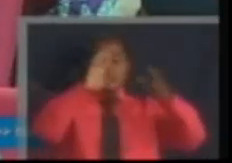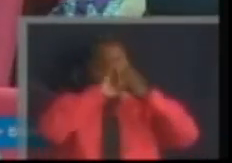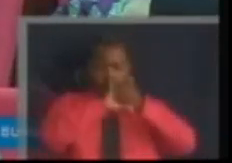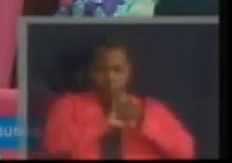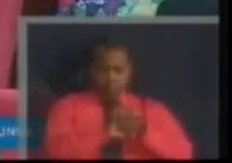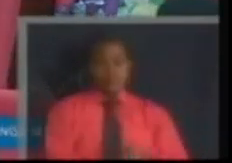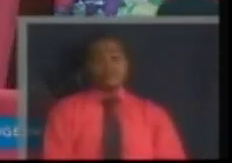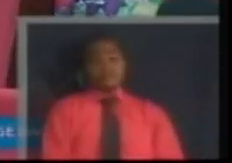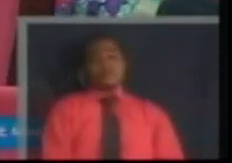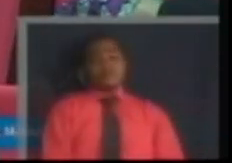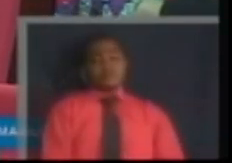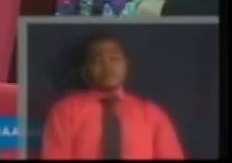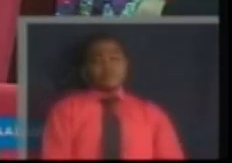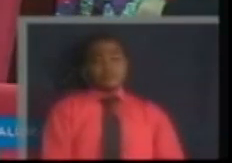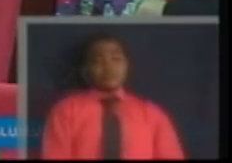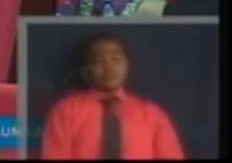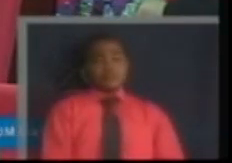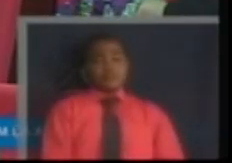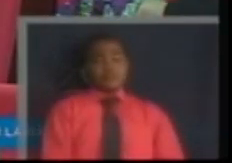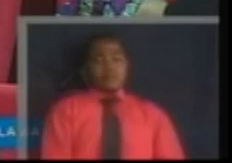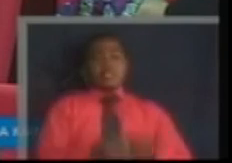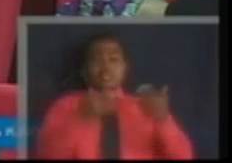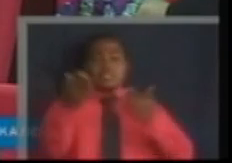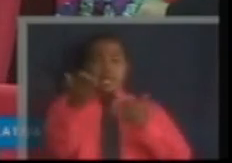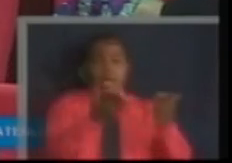Asante mheshimiwa Mohamed Mnya.